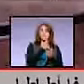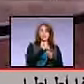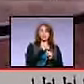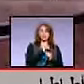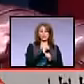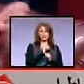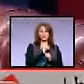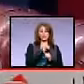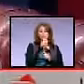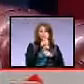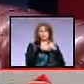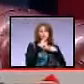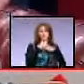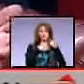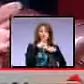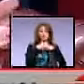فطبعا انا